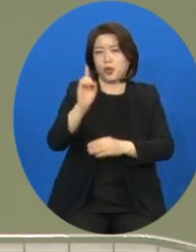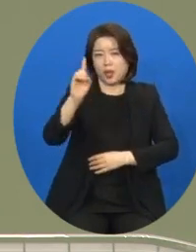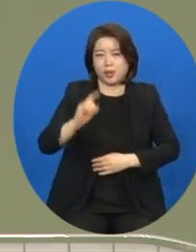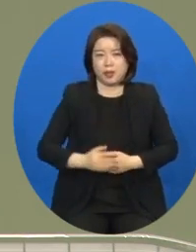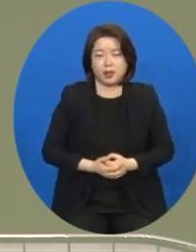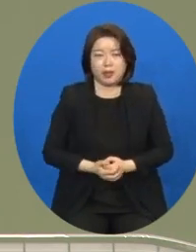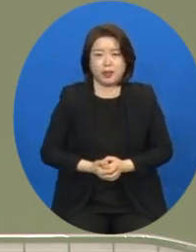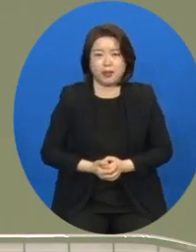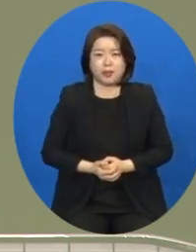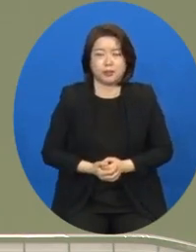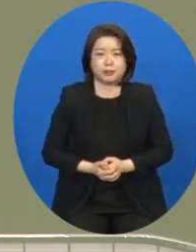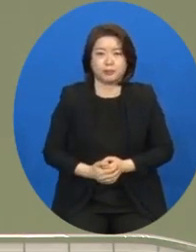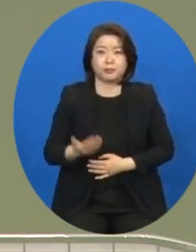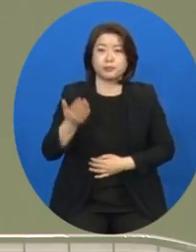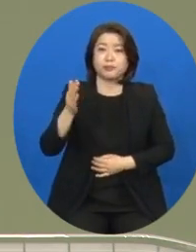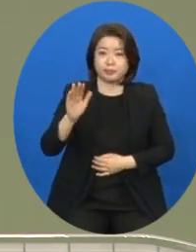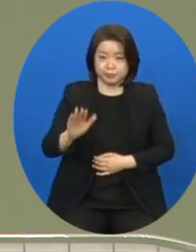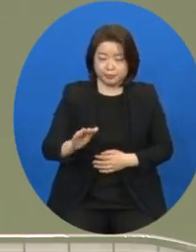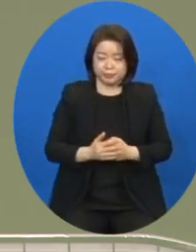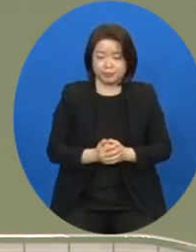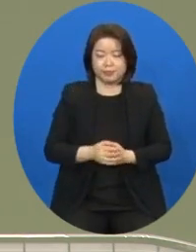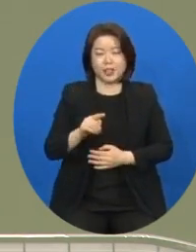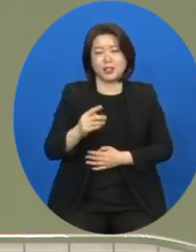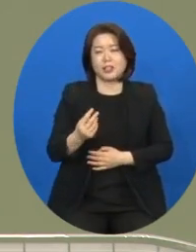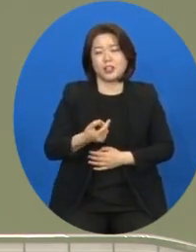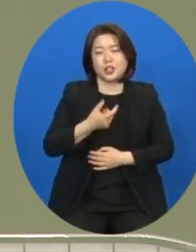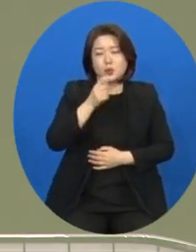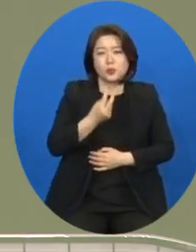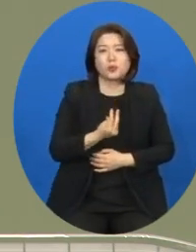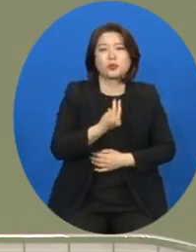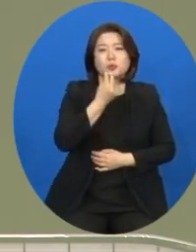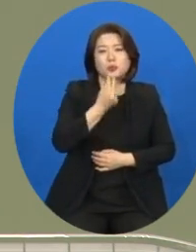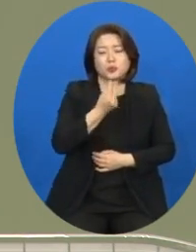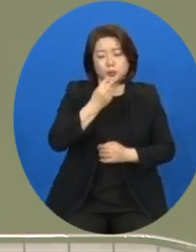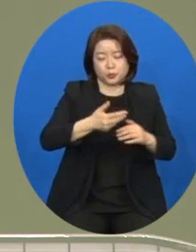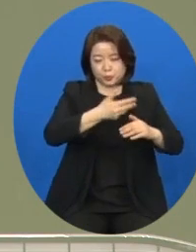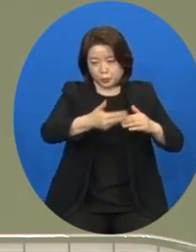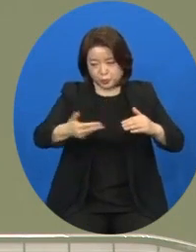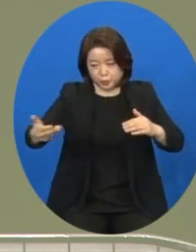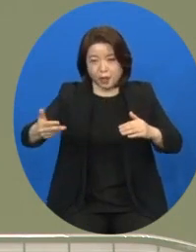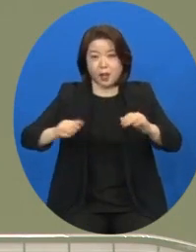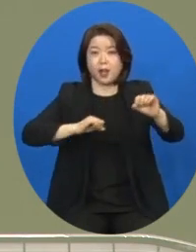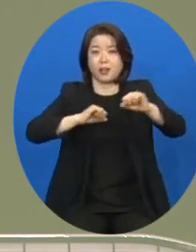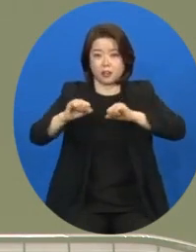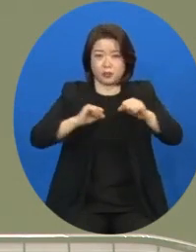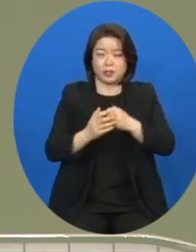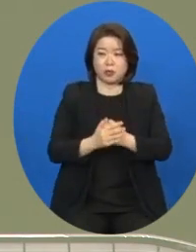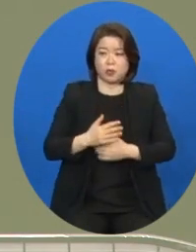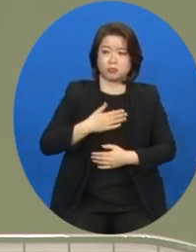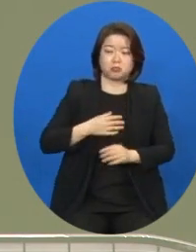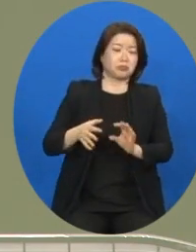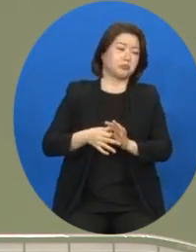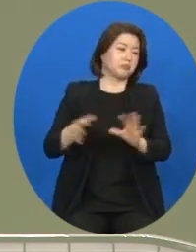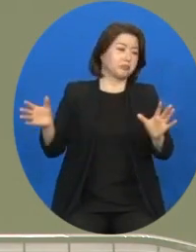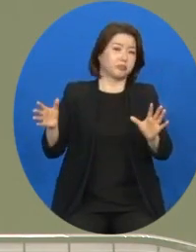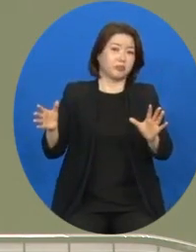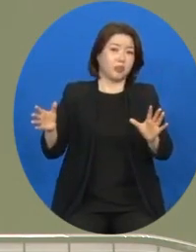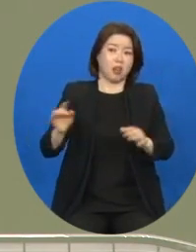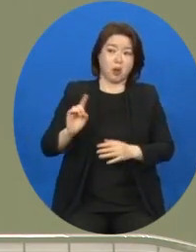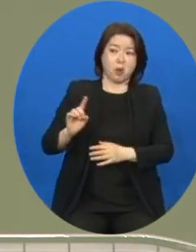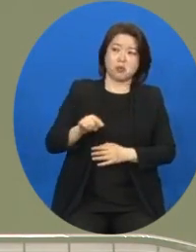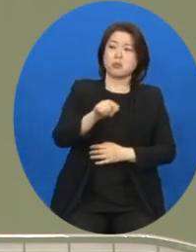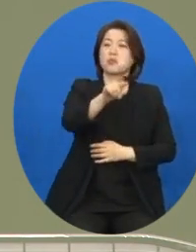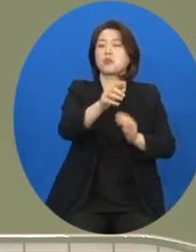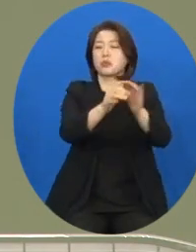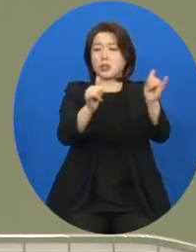자, 그런데 이 생수의 강의 역사가 나하고 상관없는 어떤